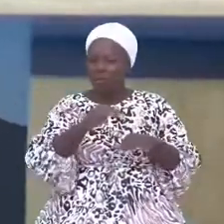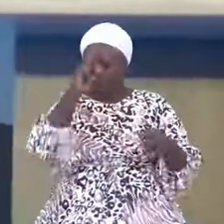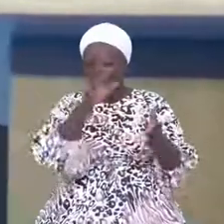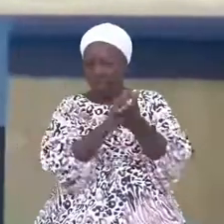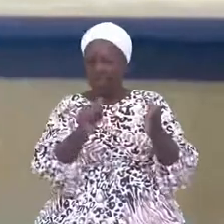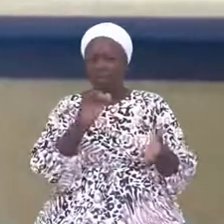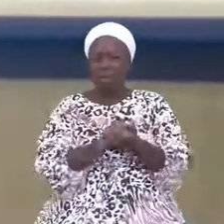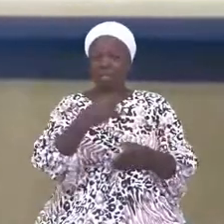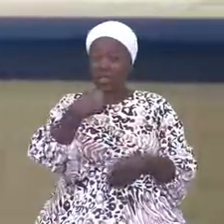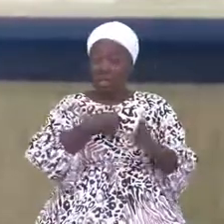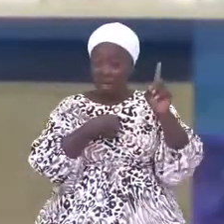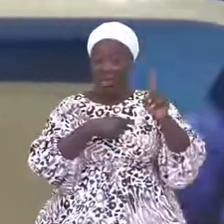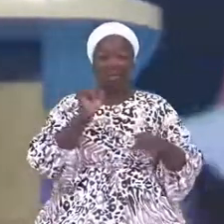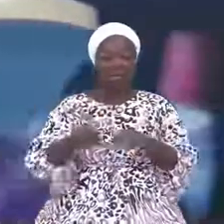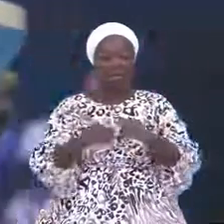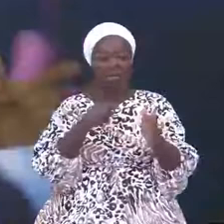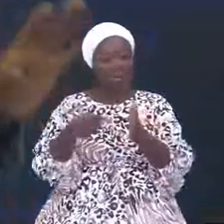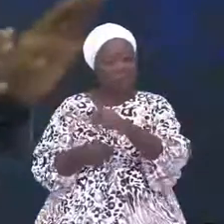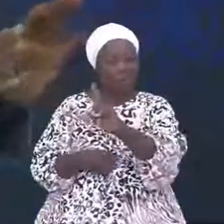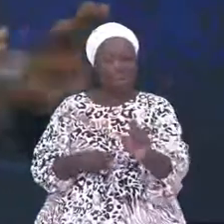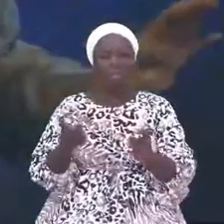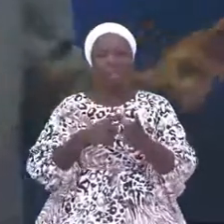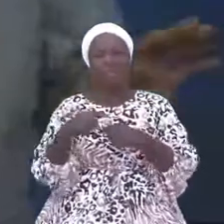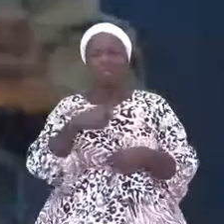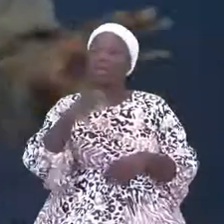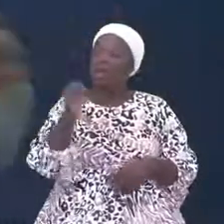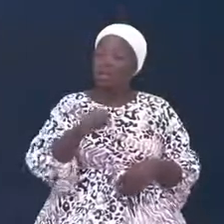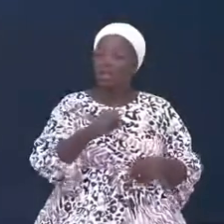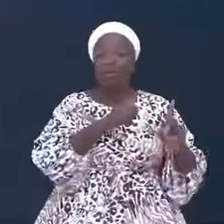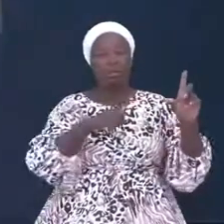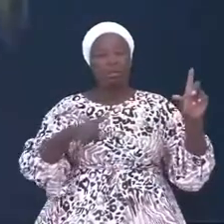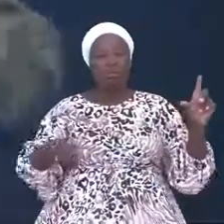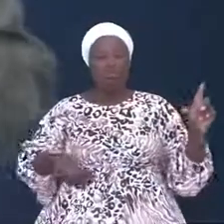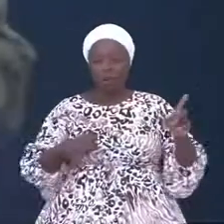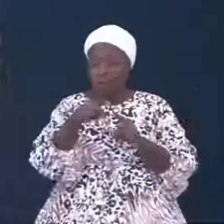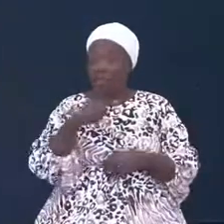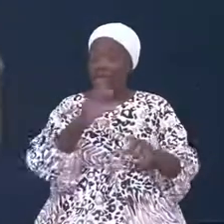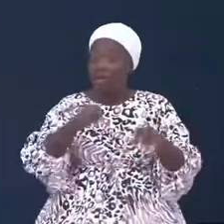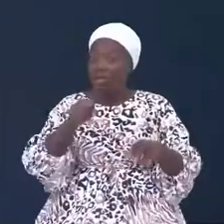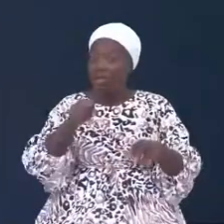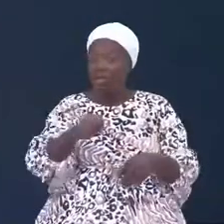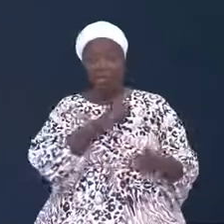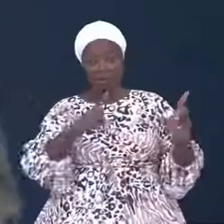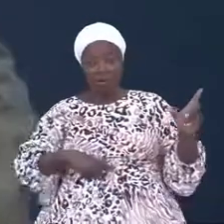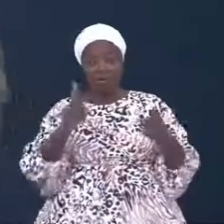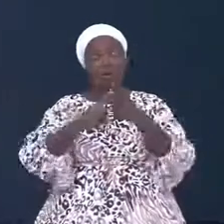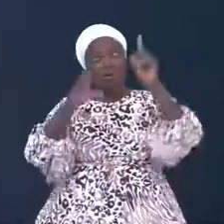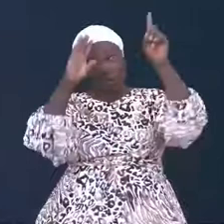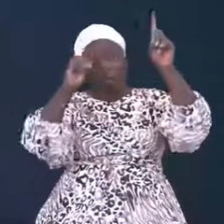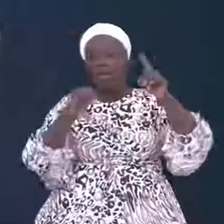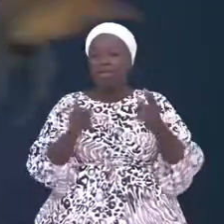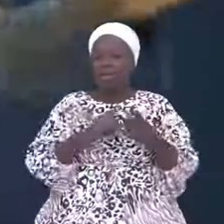ton guérisseur et rédempteur, croyez-vous que je puisse faire cela? Oui, Seigneur,